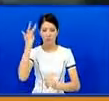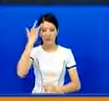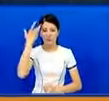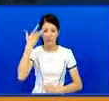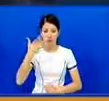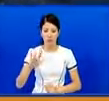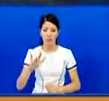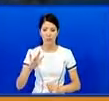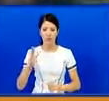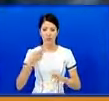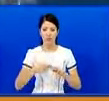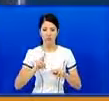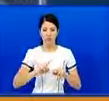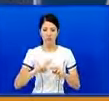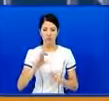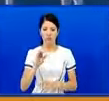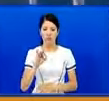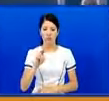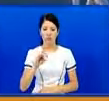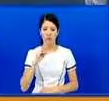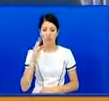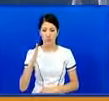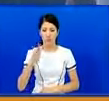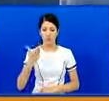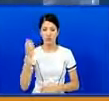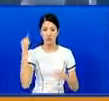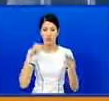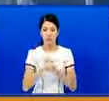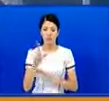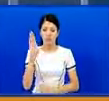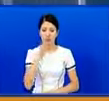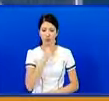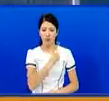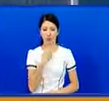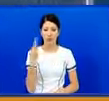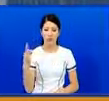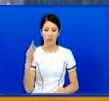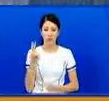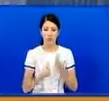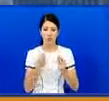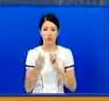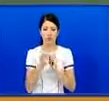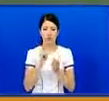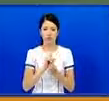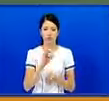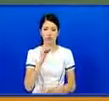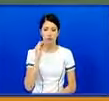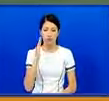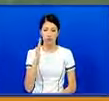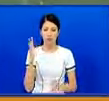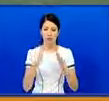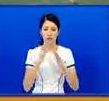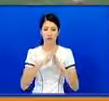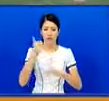алды. Орайлы сәтте Еркебұлан Тұңғышбаев келіп гол салды. Есеп 1-0. Ойынға алмасып кірген Таңат Нөсербаев бірден топтың бас мергені